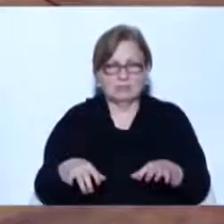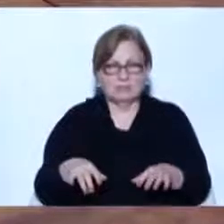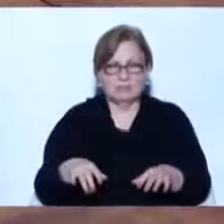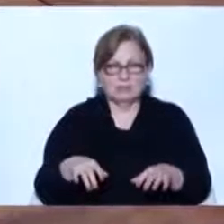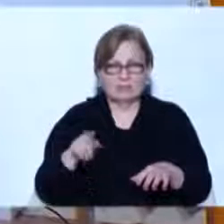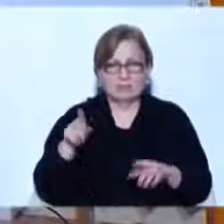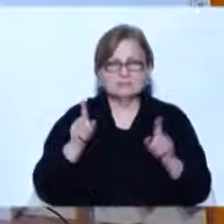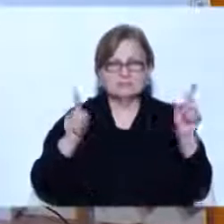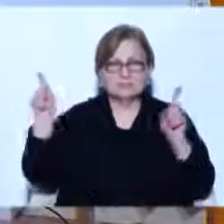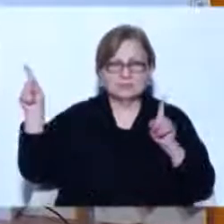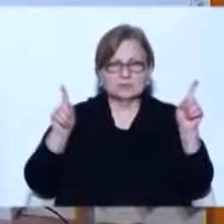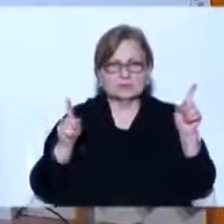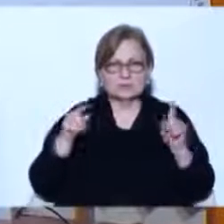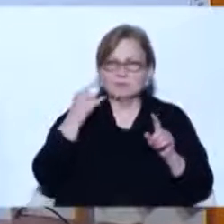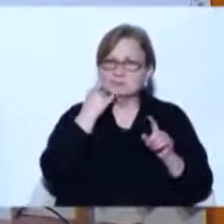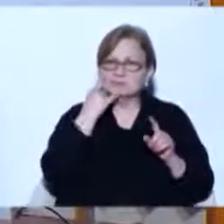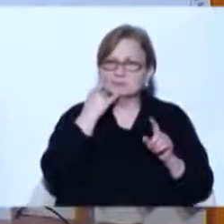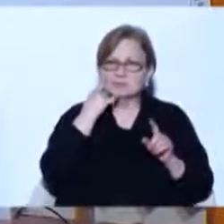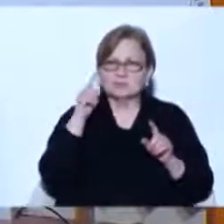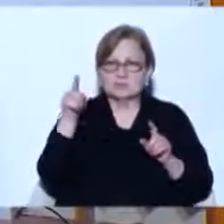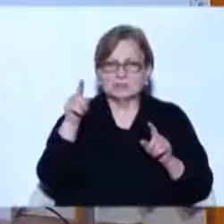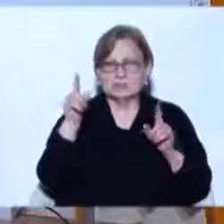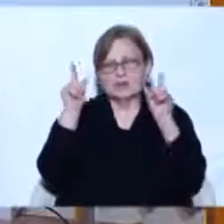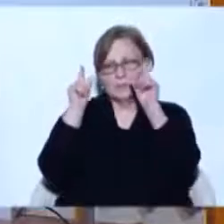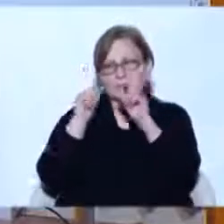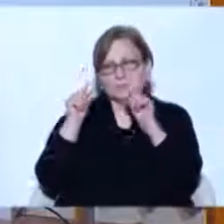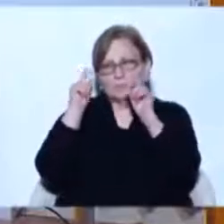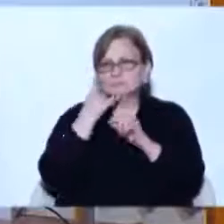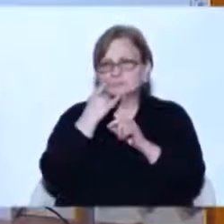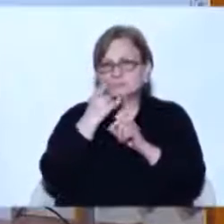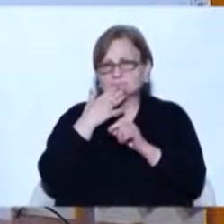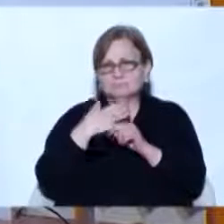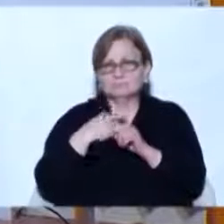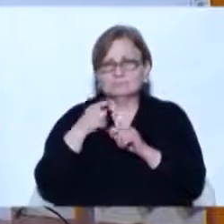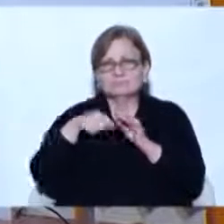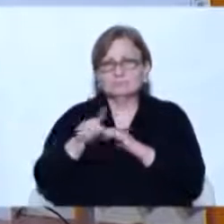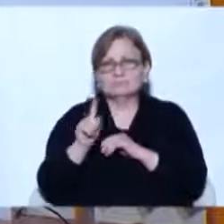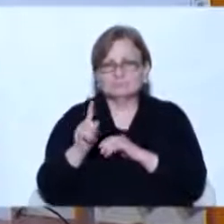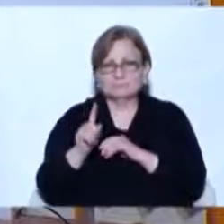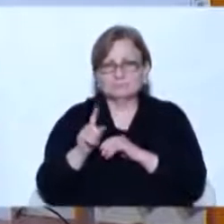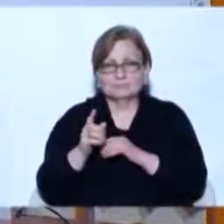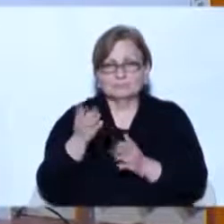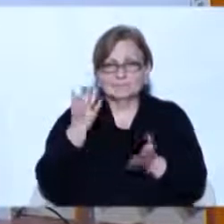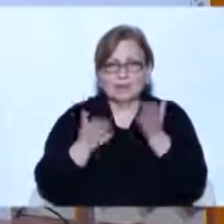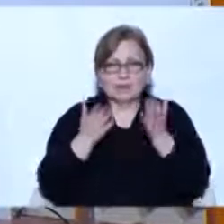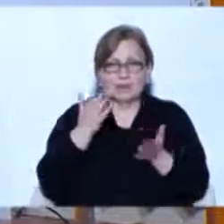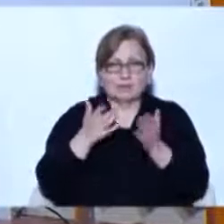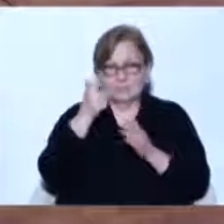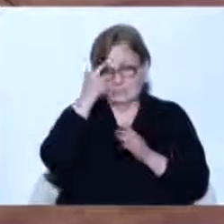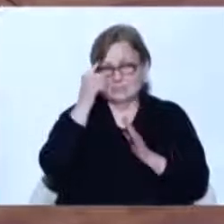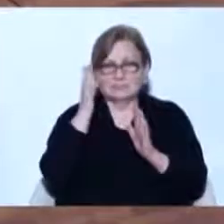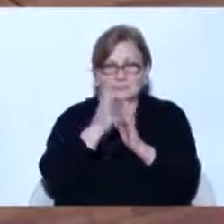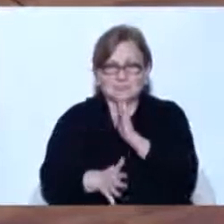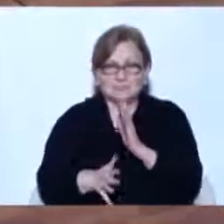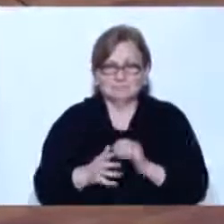Მის ტოტებზე ჩიტი თვალებს ნაბავს. Რა იქნება? Ალბათ უკვე